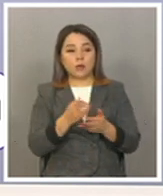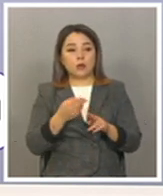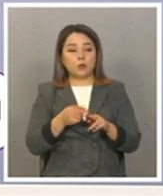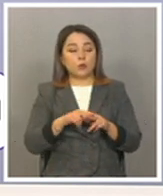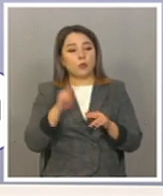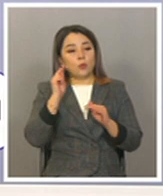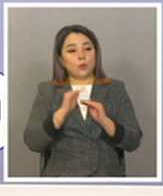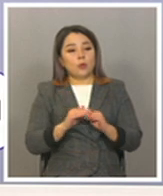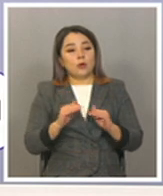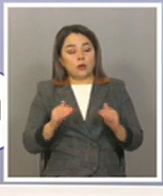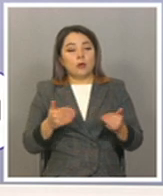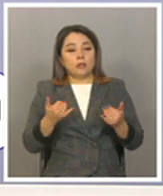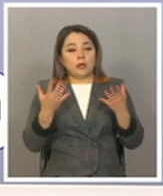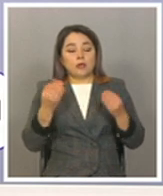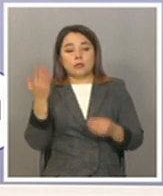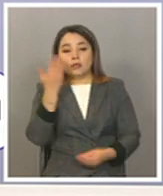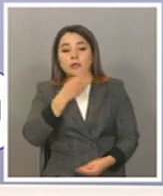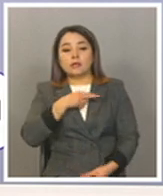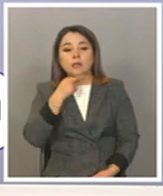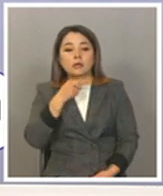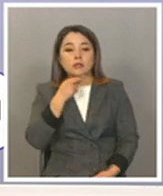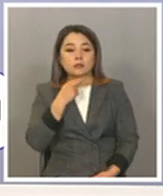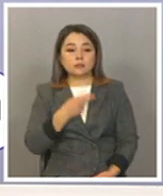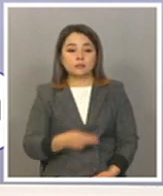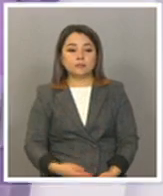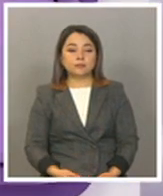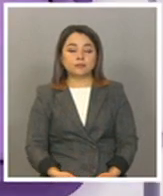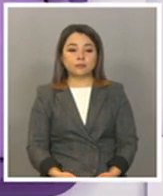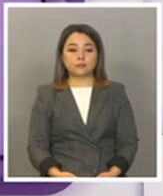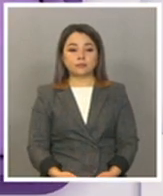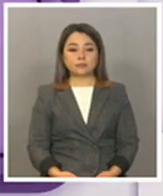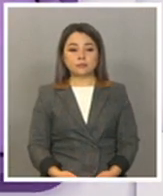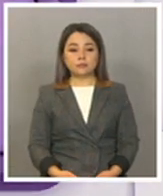Оқушылар, қазір бейне жазбаны тамашалаңыздар.